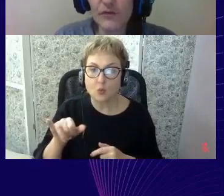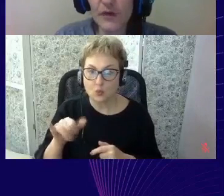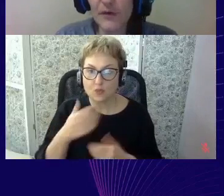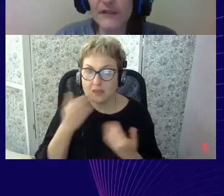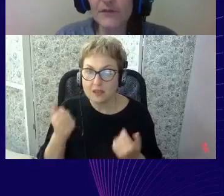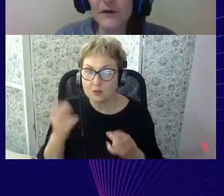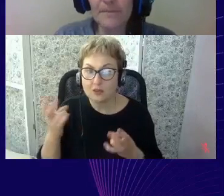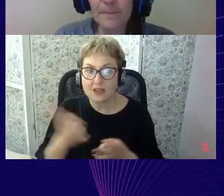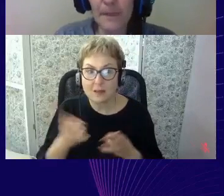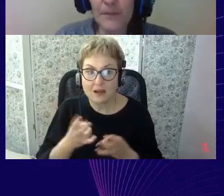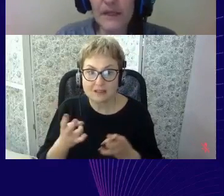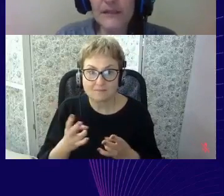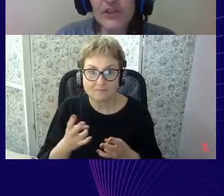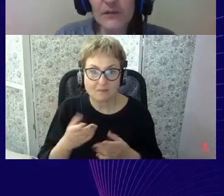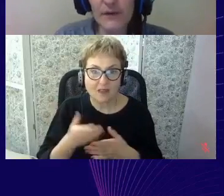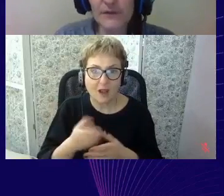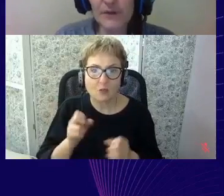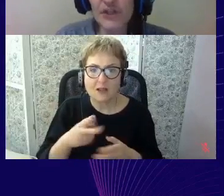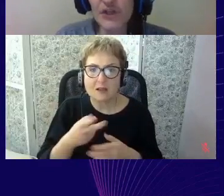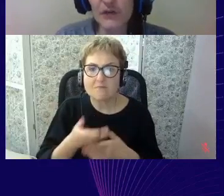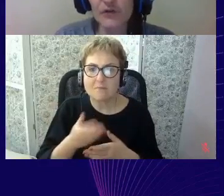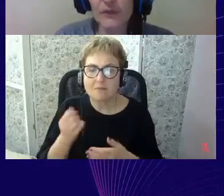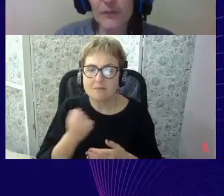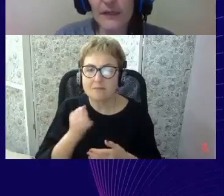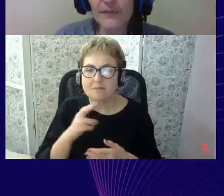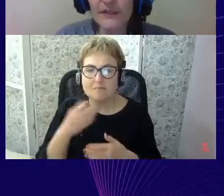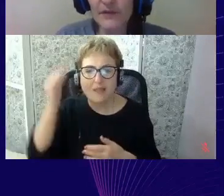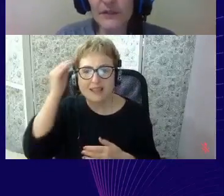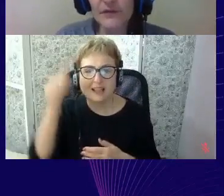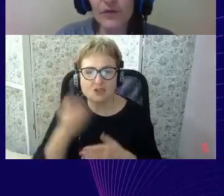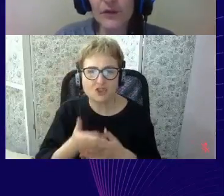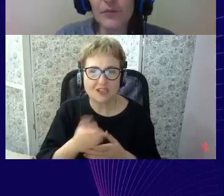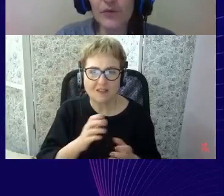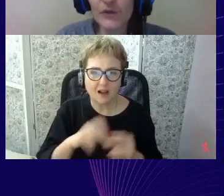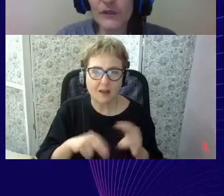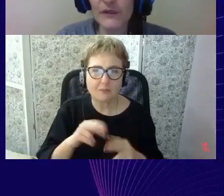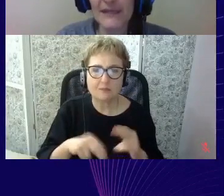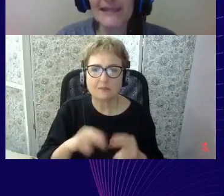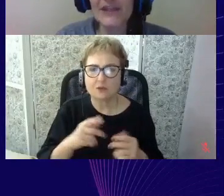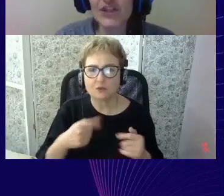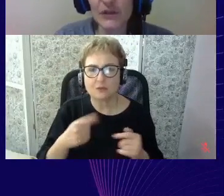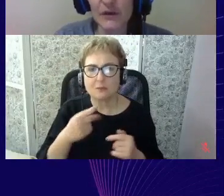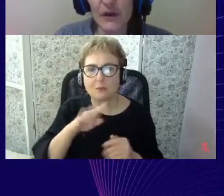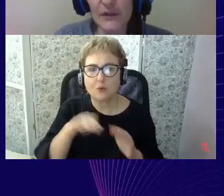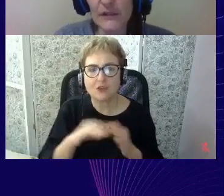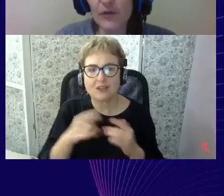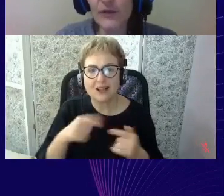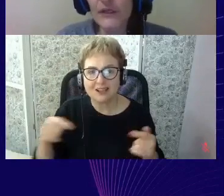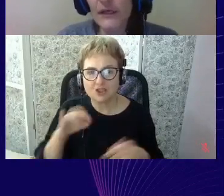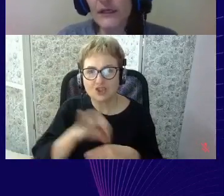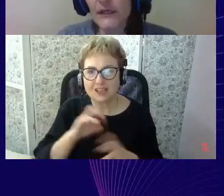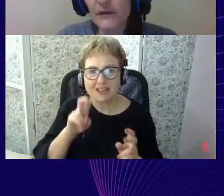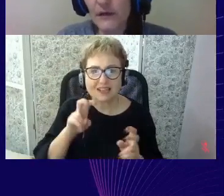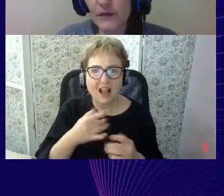собственно, нету необходимого методического обеспечения, которое было бы адаптировано сегодня под различные